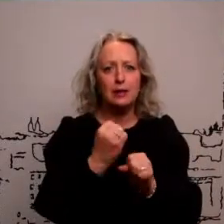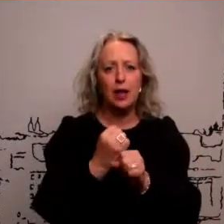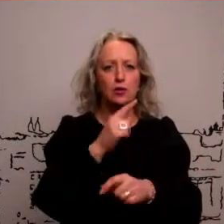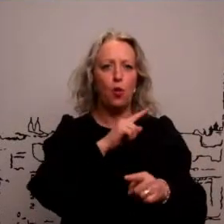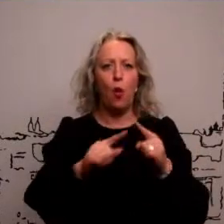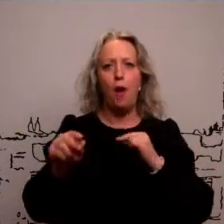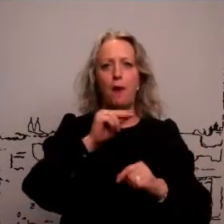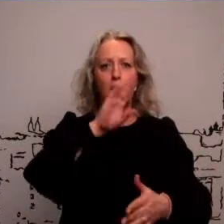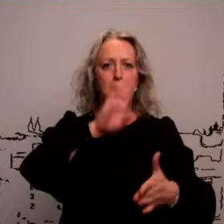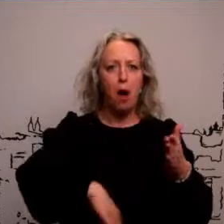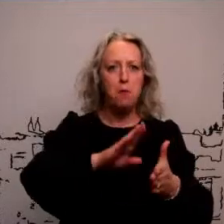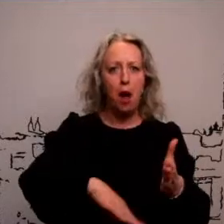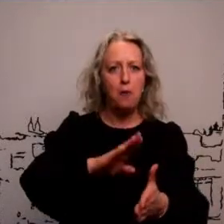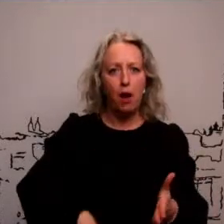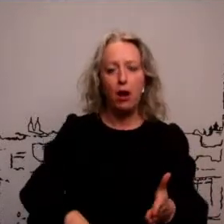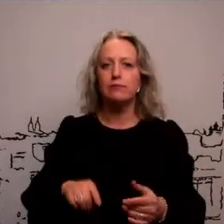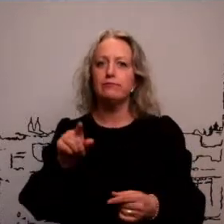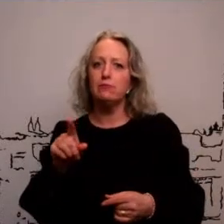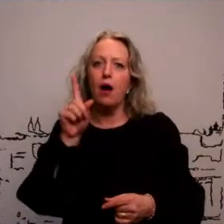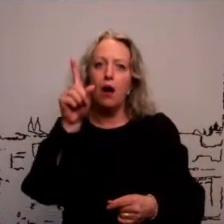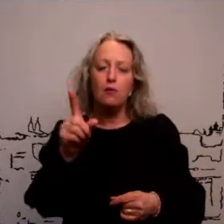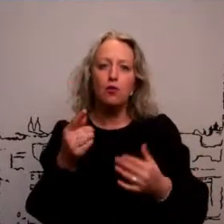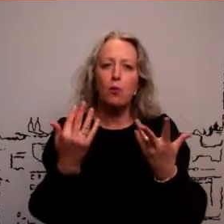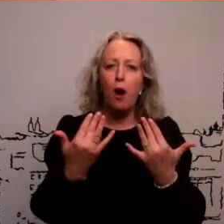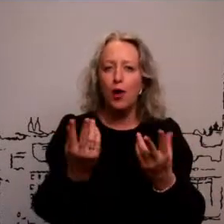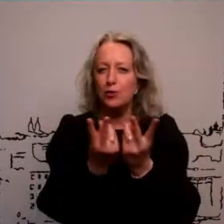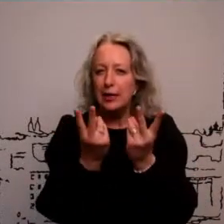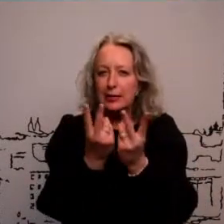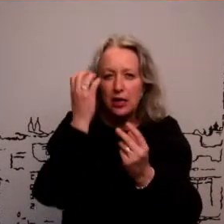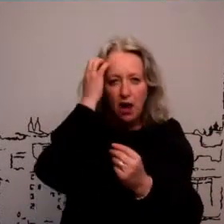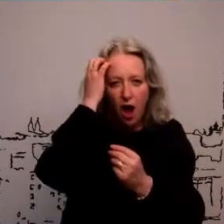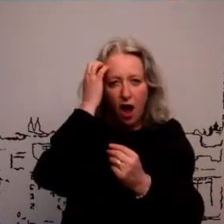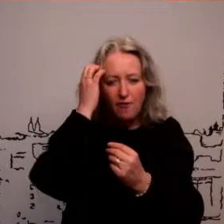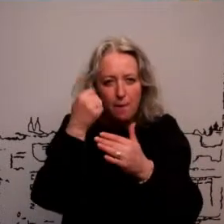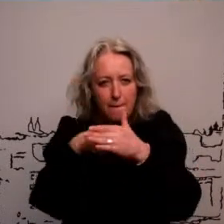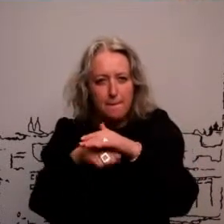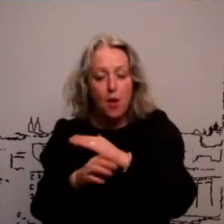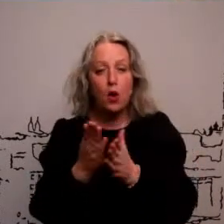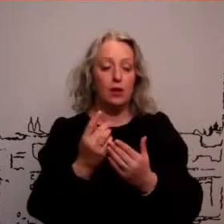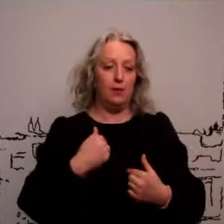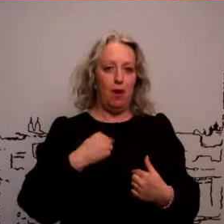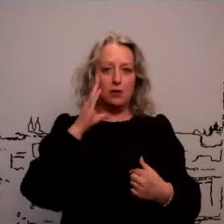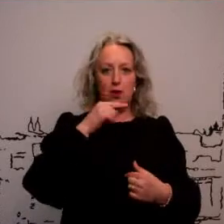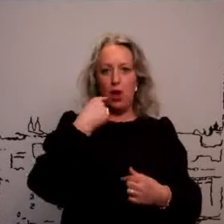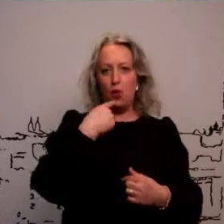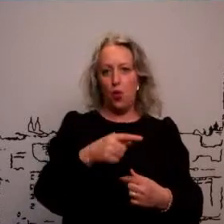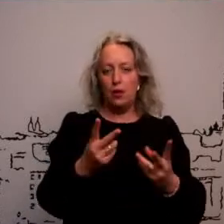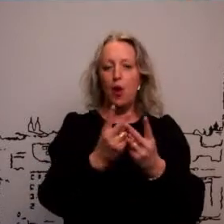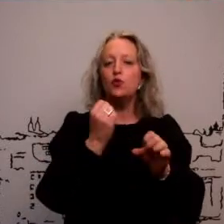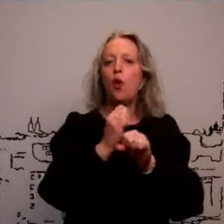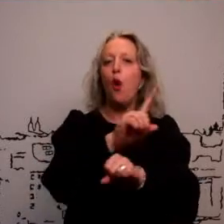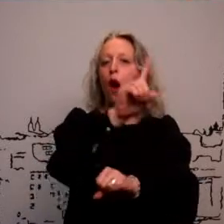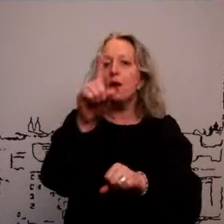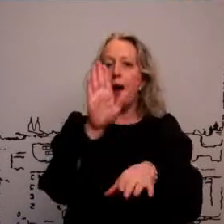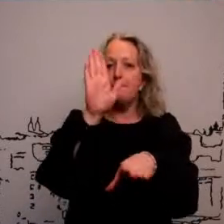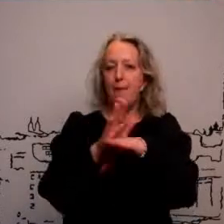palju on veel selliseid nagu skeeme, mille suhtes tuleks olla valvas? Noh, mina saan tuua meie praktikas tööaja määradega